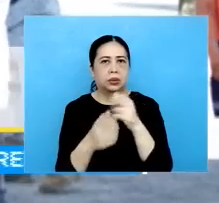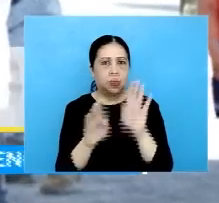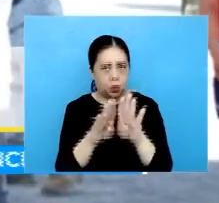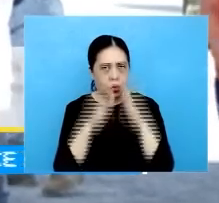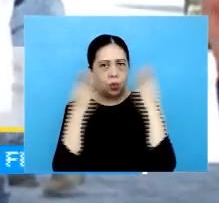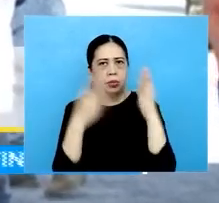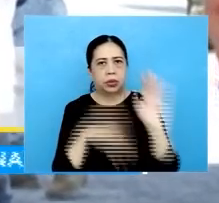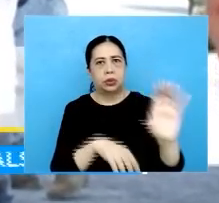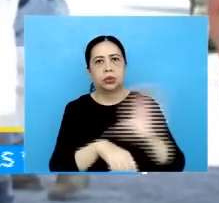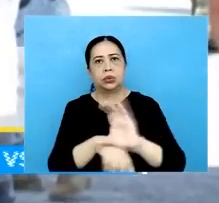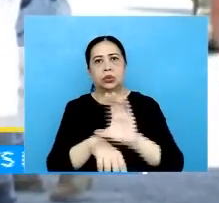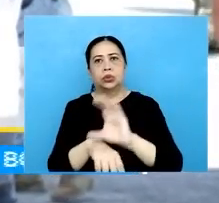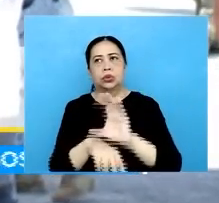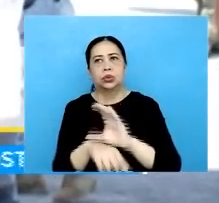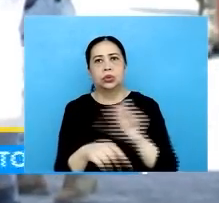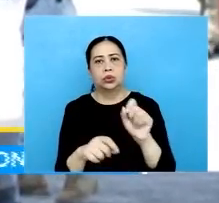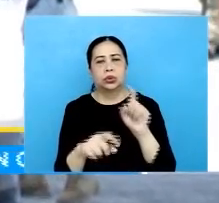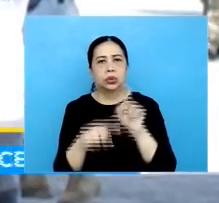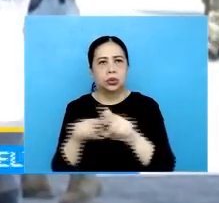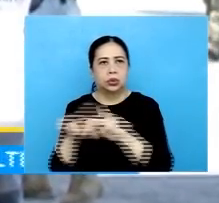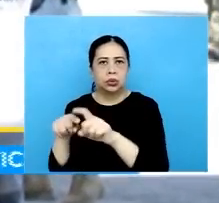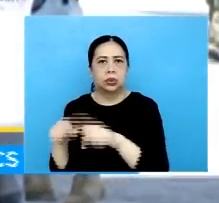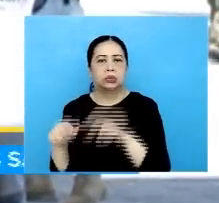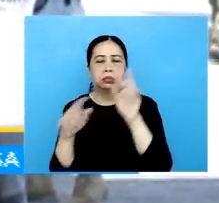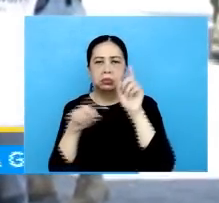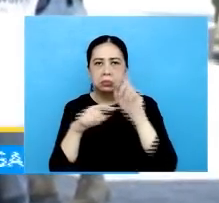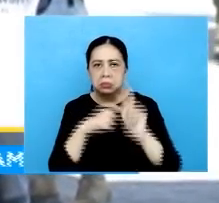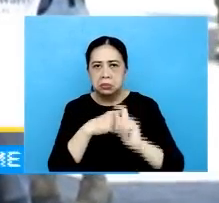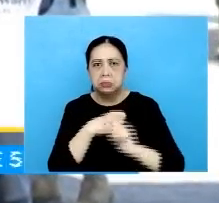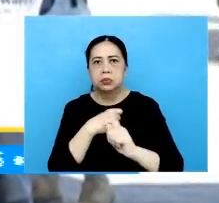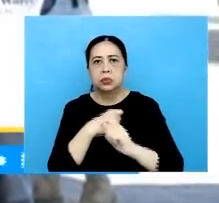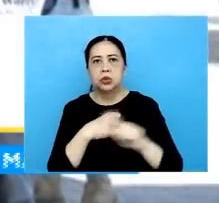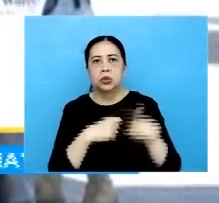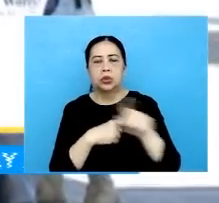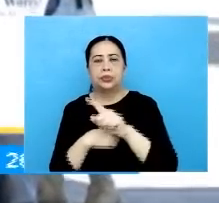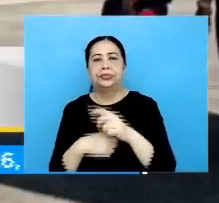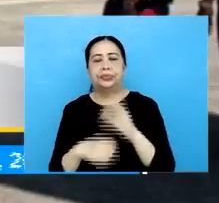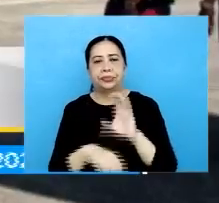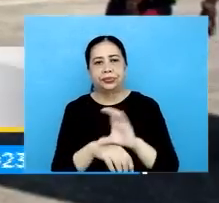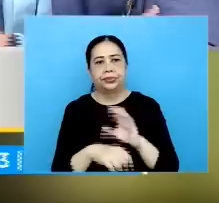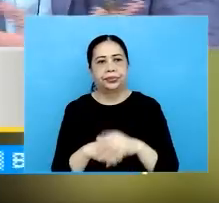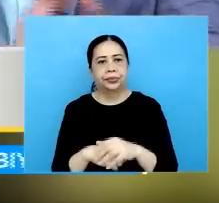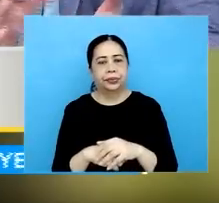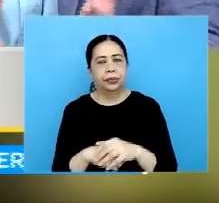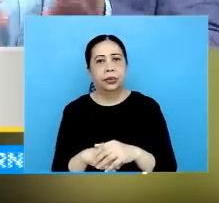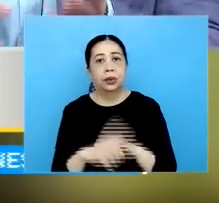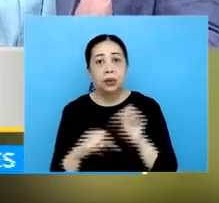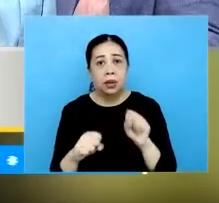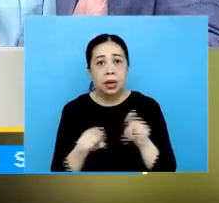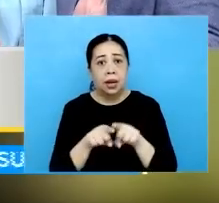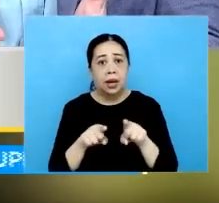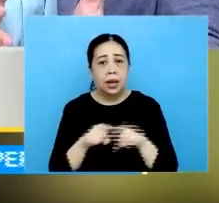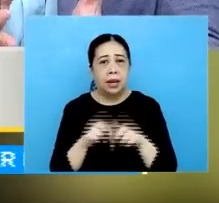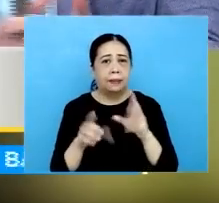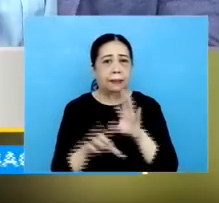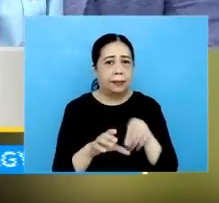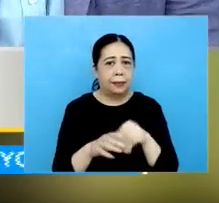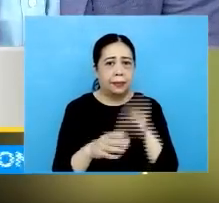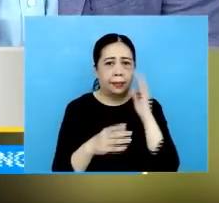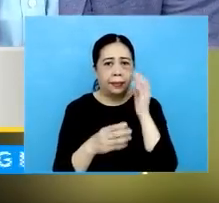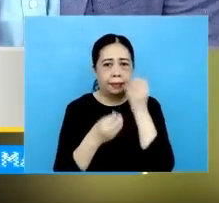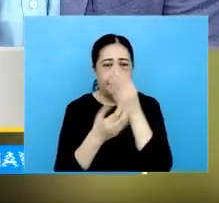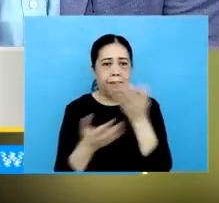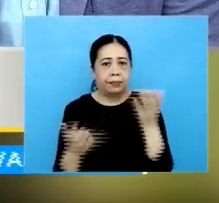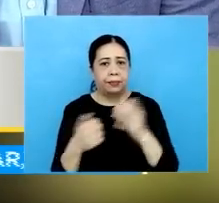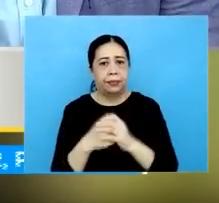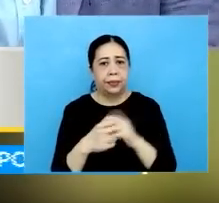nila doon at maging evacuation center na yung kanilang mga simbahan. Sir Rueli, bilang para na rin sa kaalaman ng mga kapatid natin